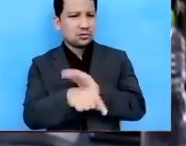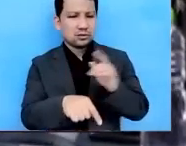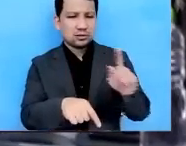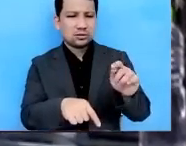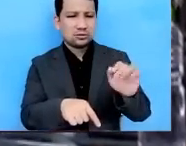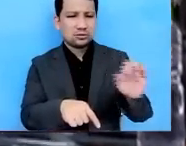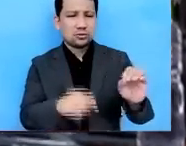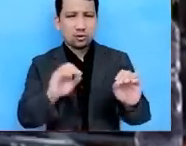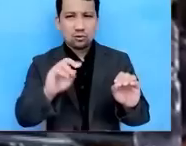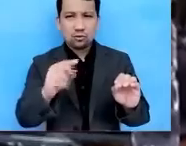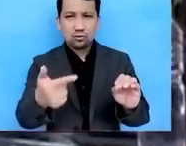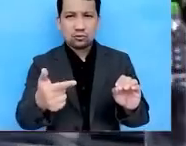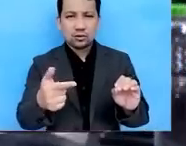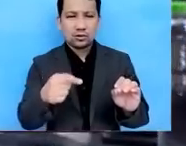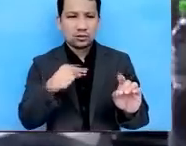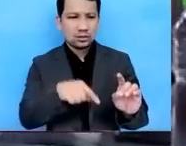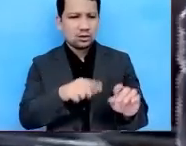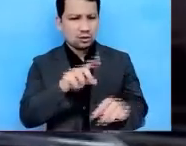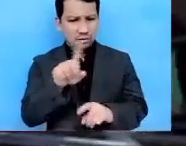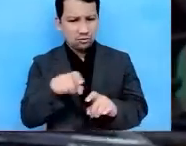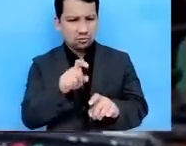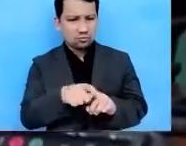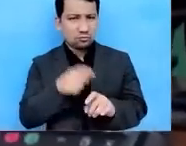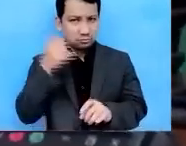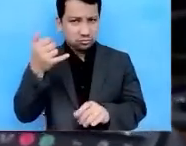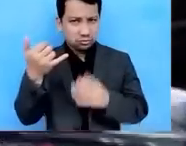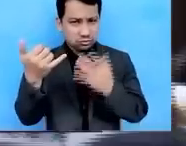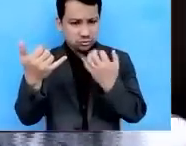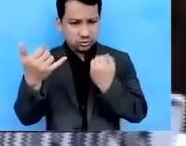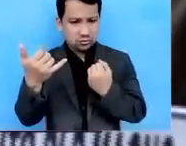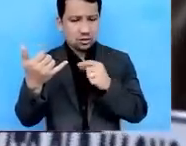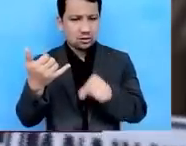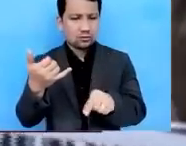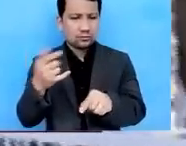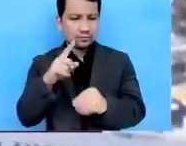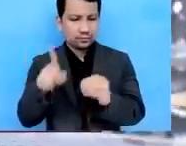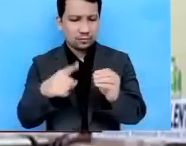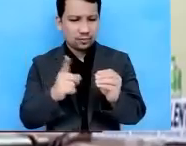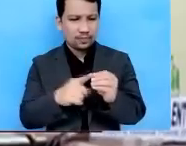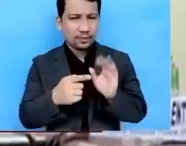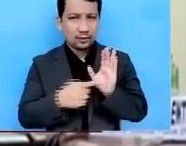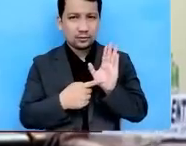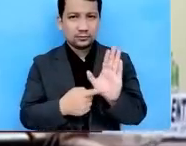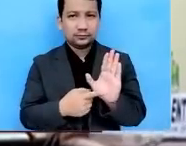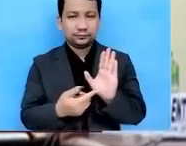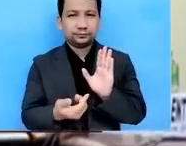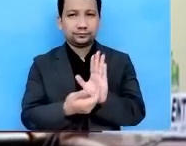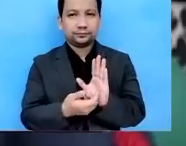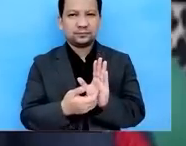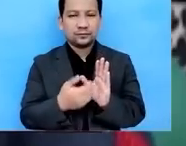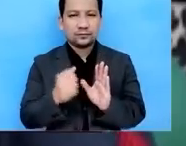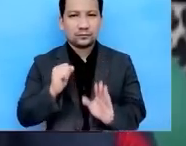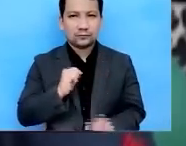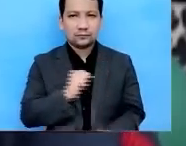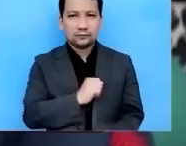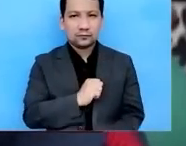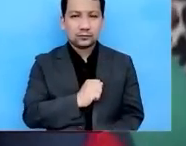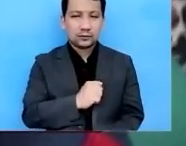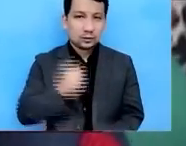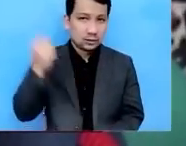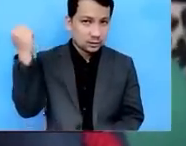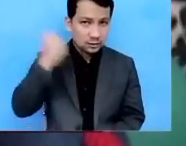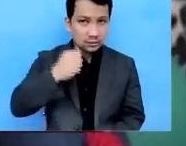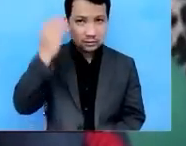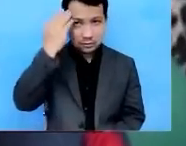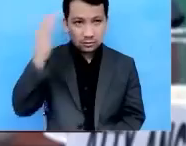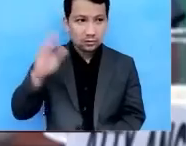Ong. Kinwestiyon din niya kahit ang kuha sa kanya sa mga CCTV footage na ipinakita sa Senado. Sinampas pa ako dito. Hindi ko alam kung